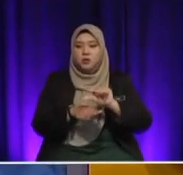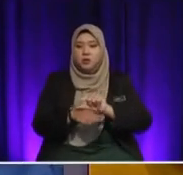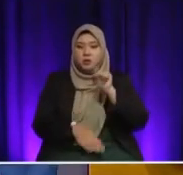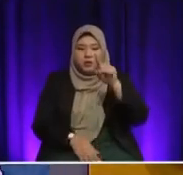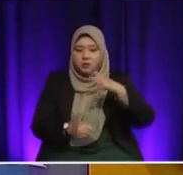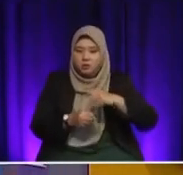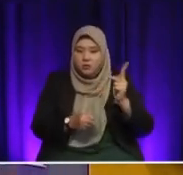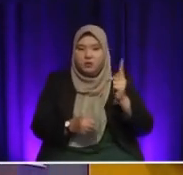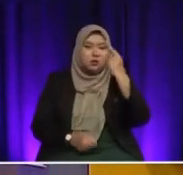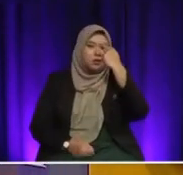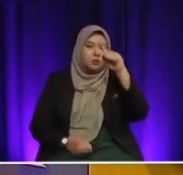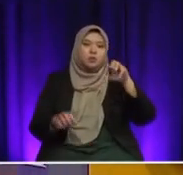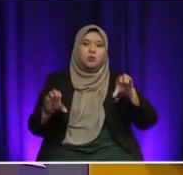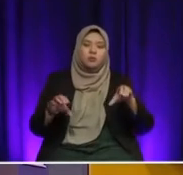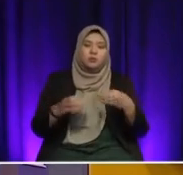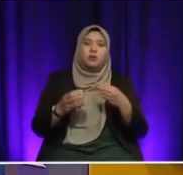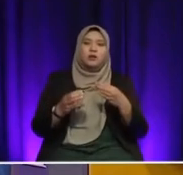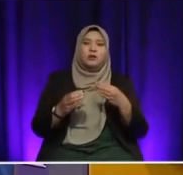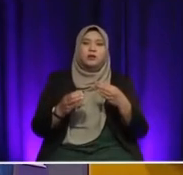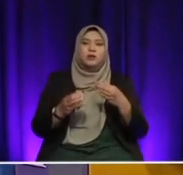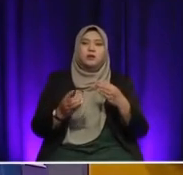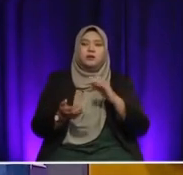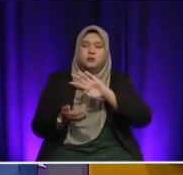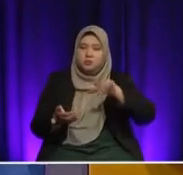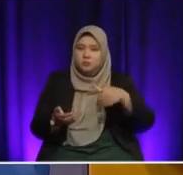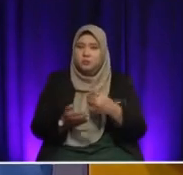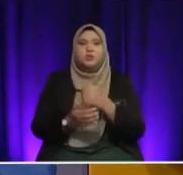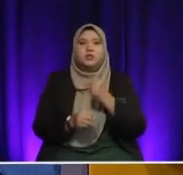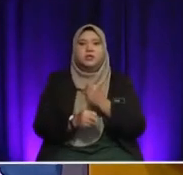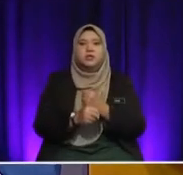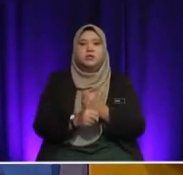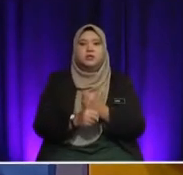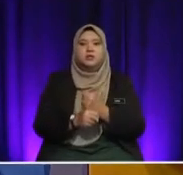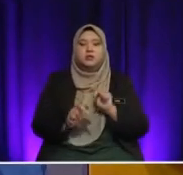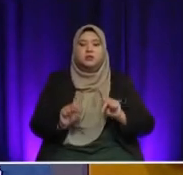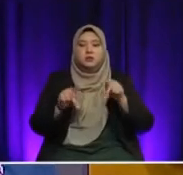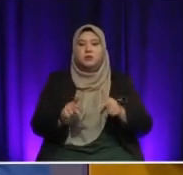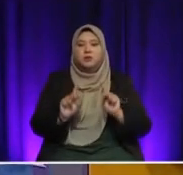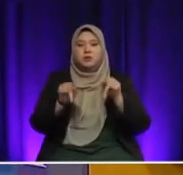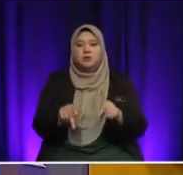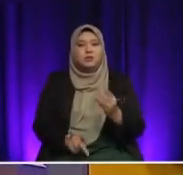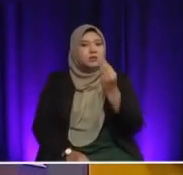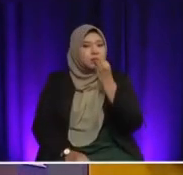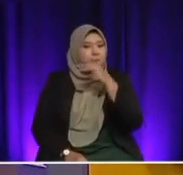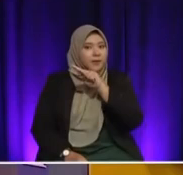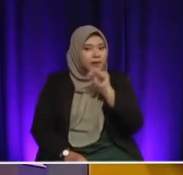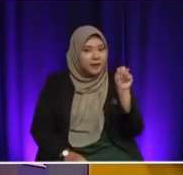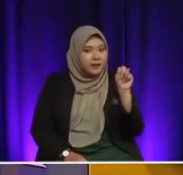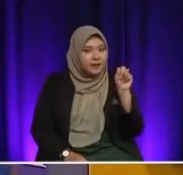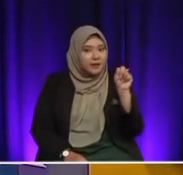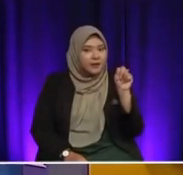projek. Okey. Lepas tu bila kita dah tahu kos projek kita, tadi kata nak nak menjual